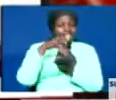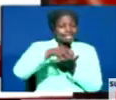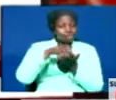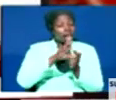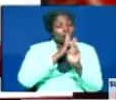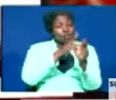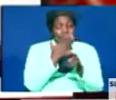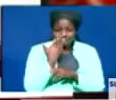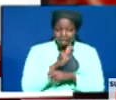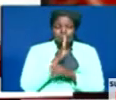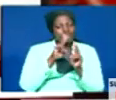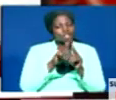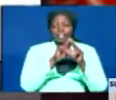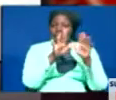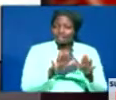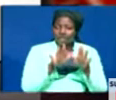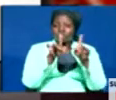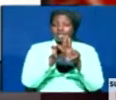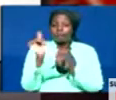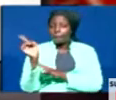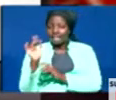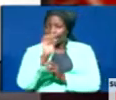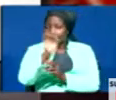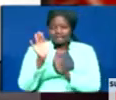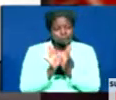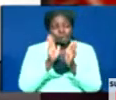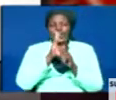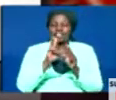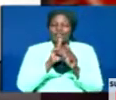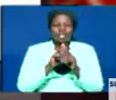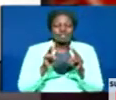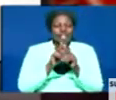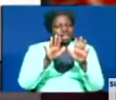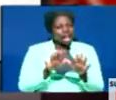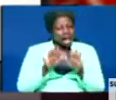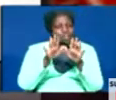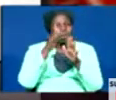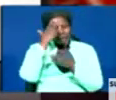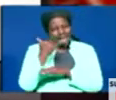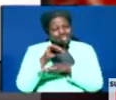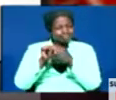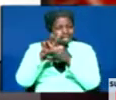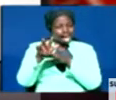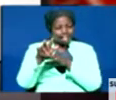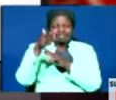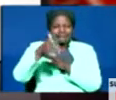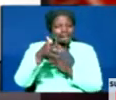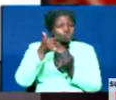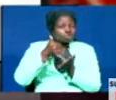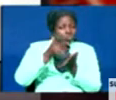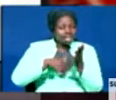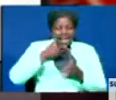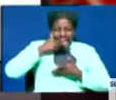tahadhari. Wizara hiyo pia imehimiza umma kuwa waangalifu kung'amua dalili za ugonjwa huo zikiwemo kutapika,